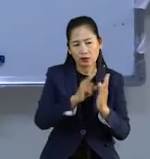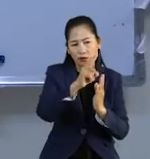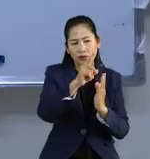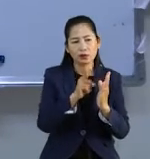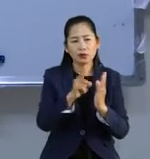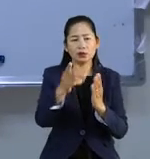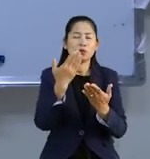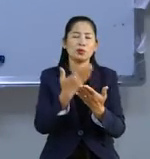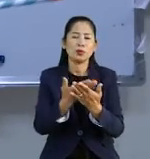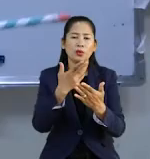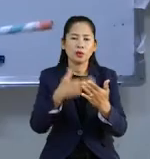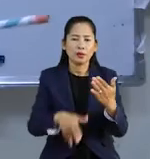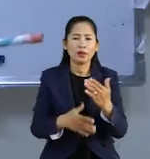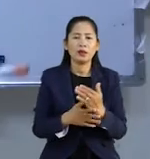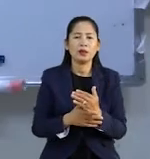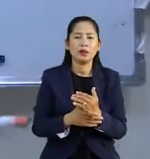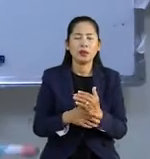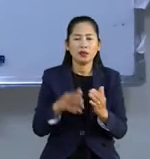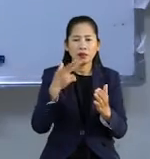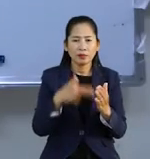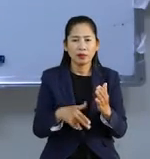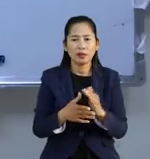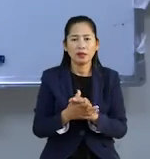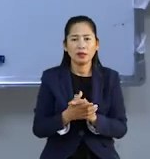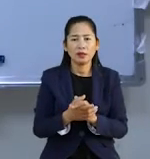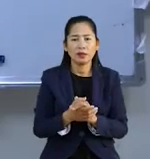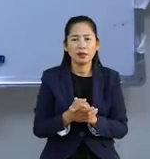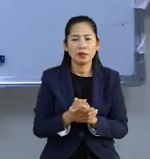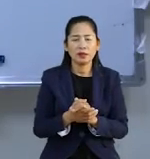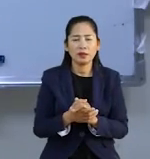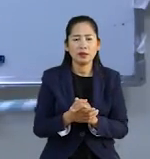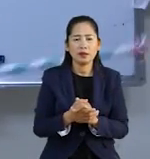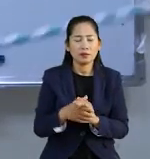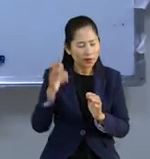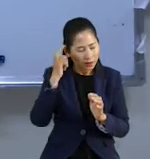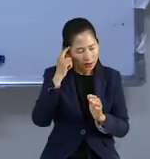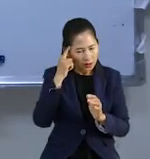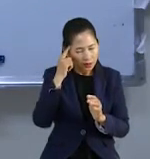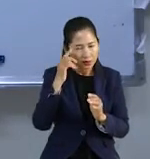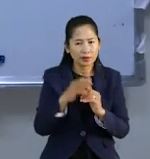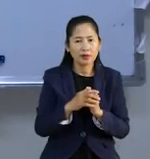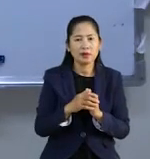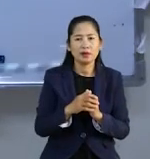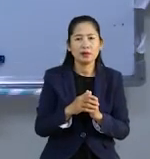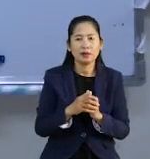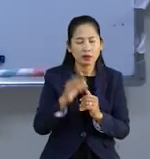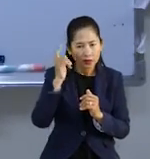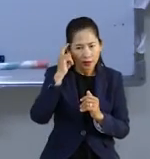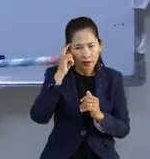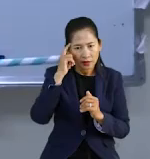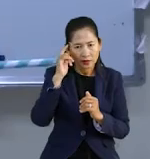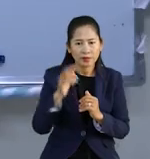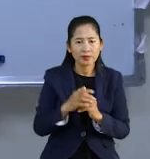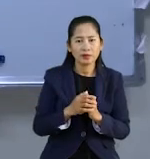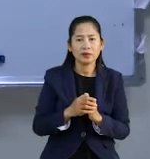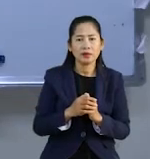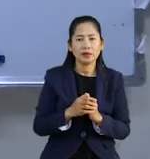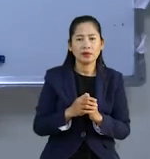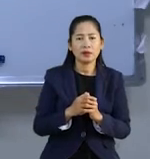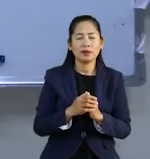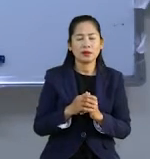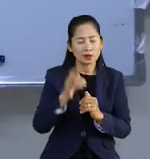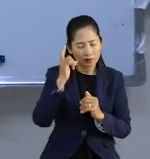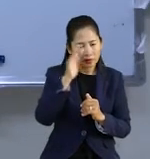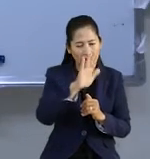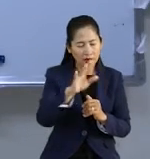ตื่นไอคนบาดชั่วโมงตื่นไว้บาดคนสกอตื่นประจำนังตื่นดอได้หรือเต้บาดลูกครูสังคมตะ